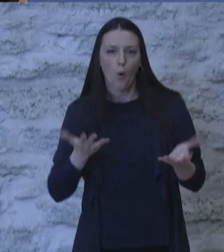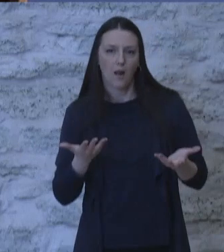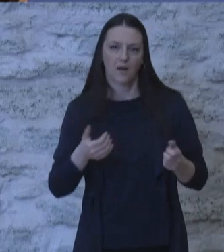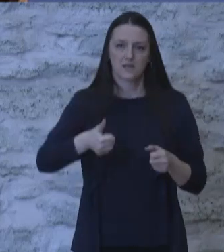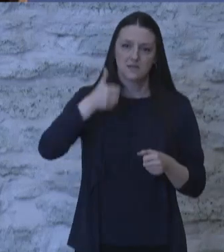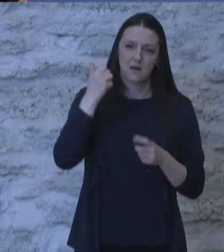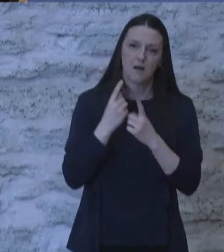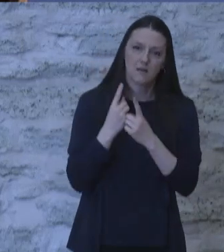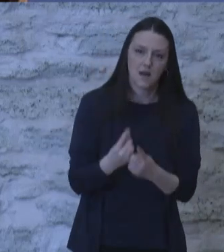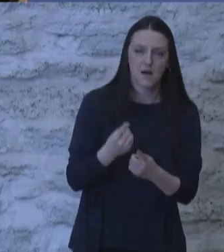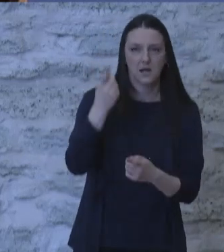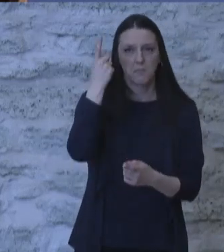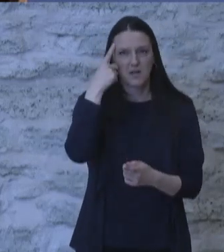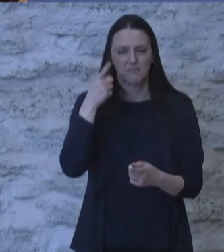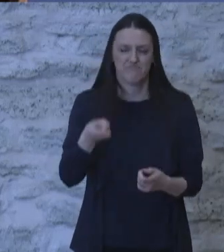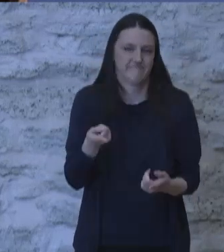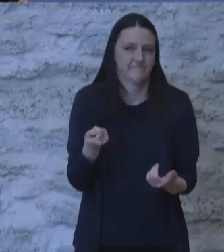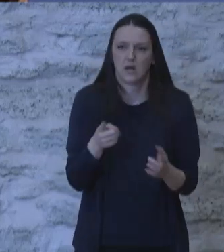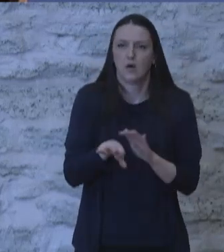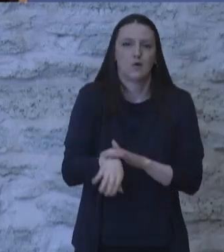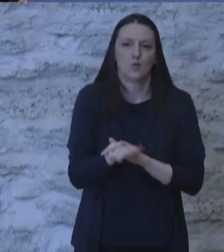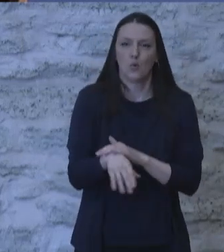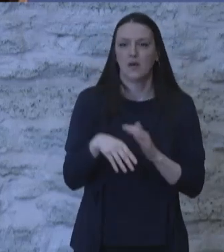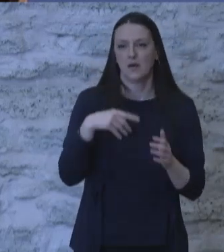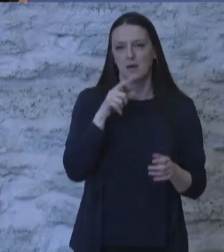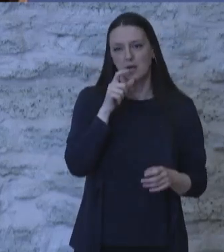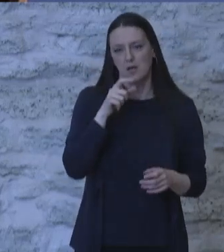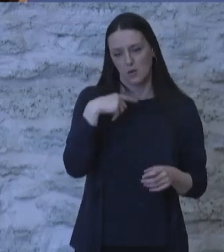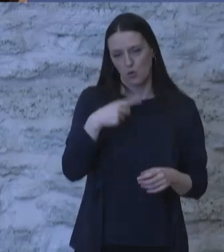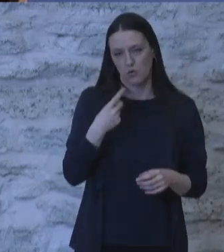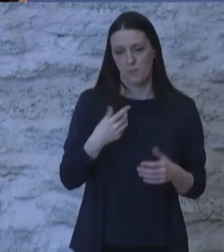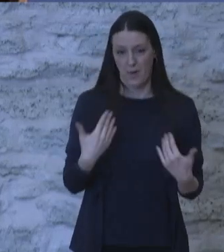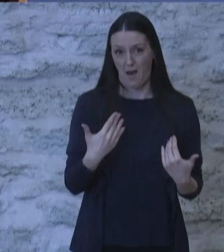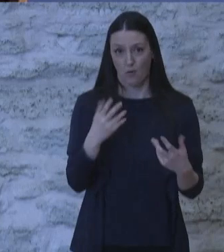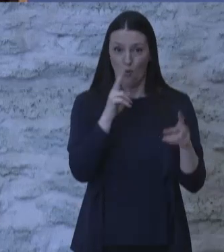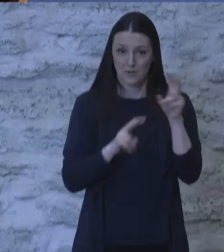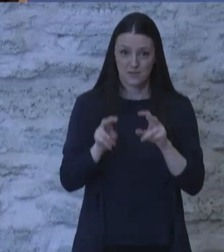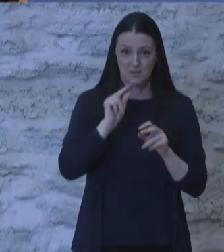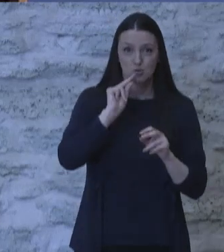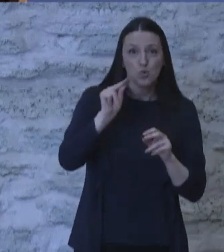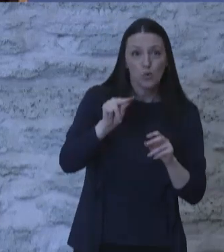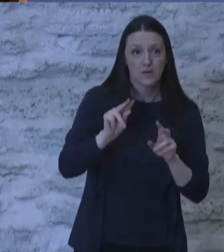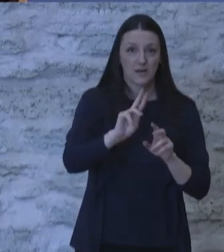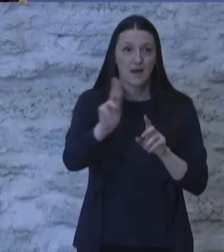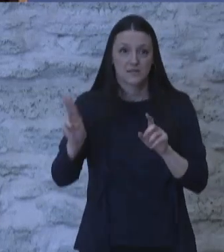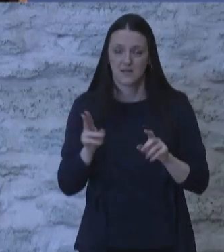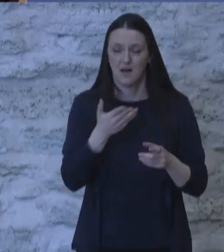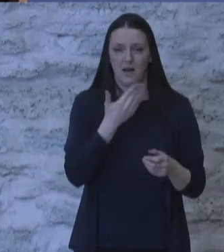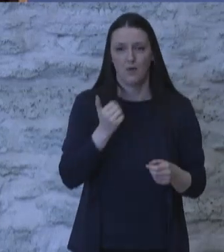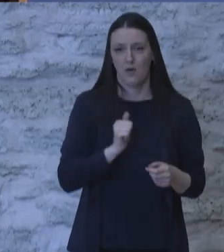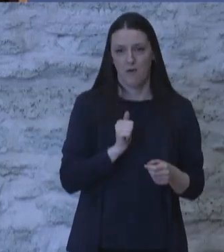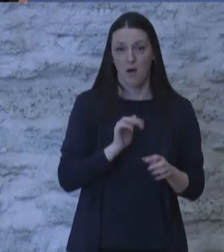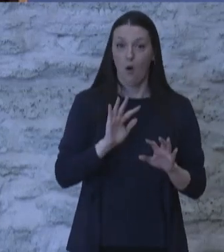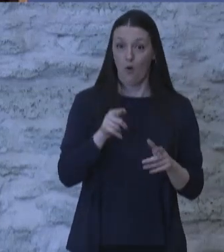tagant järgi tarkus, et need ei maksa midagi ja mis me seda süüdlases praegust otsime. Ja kui poleks seda võistlust